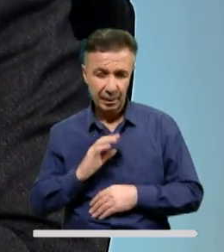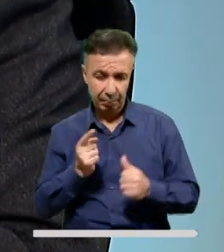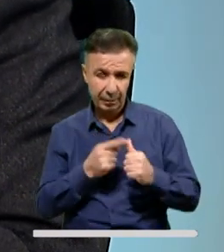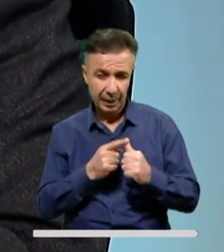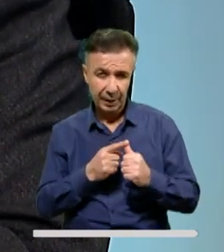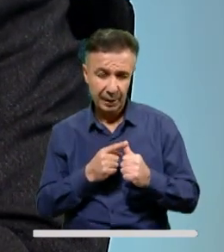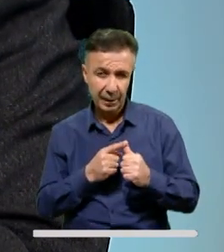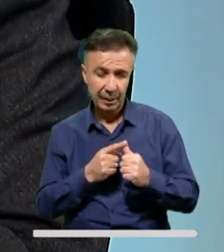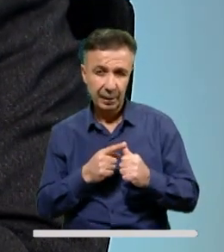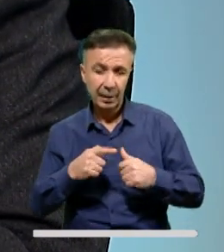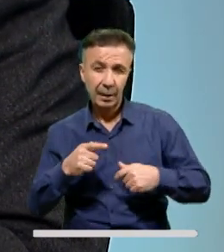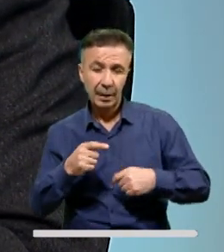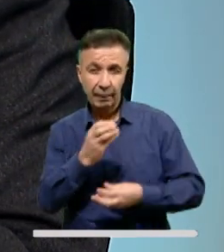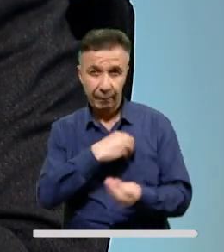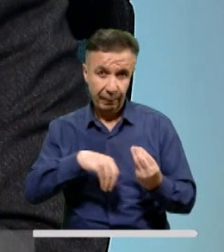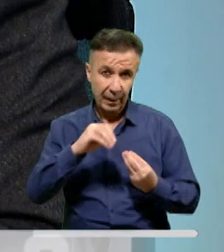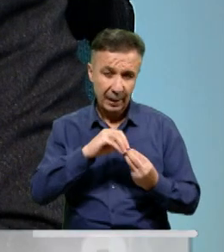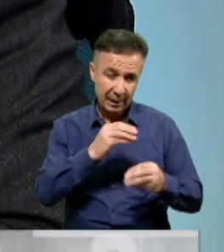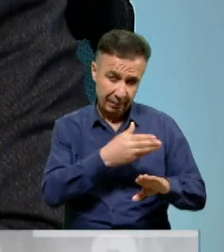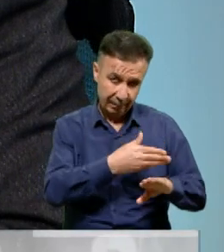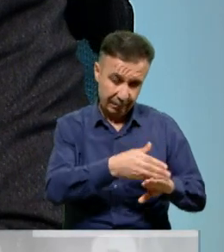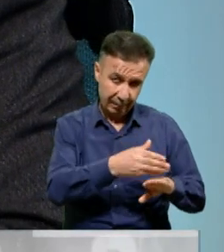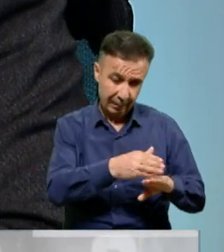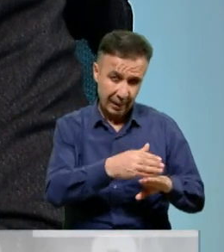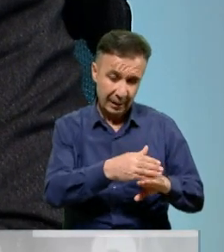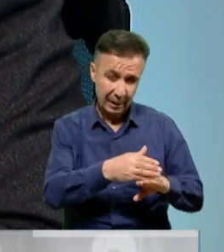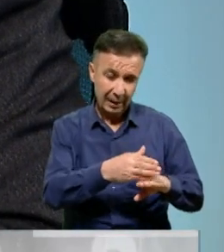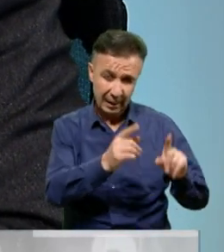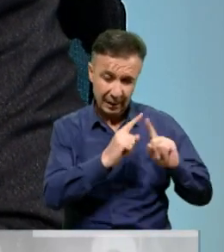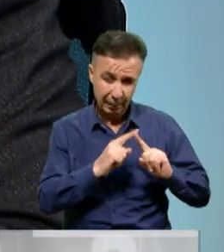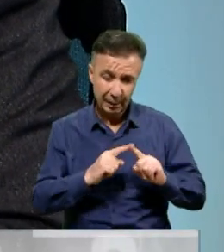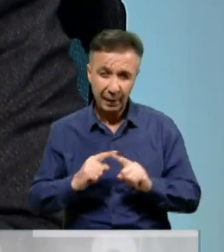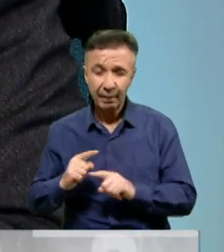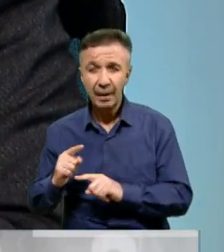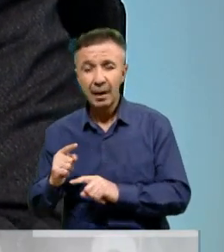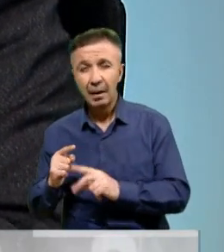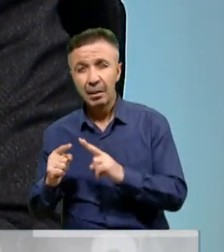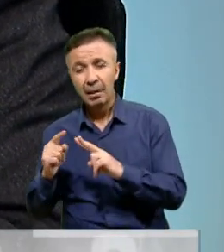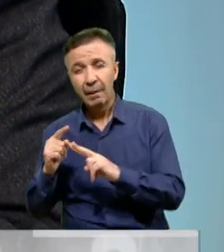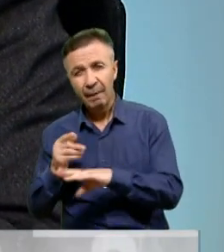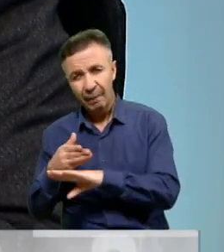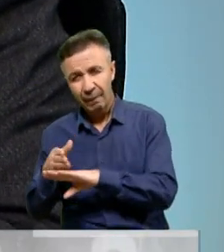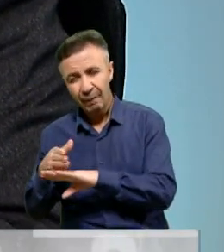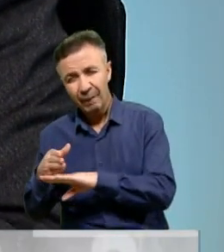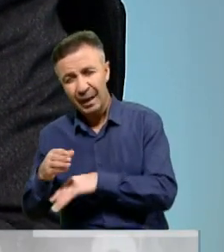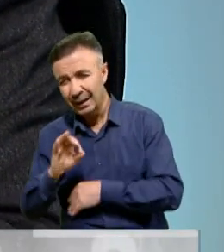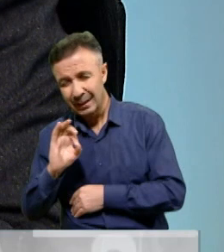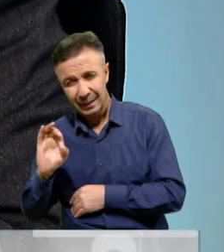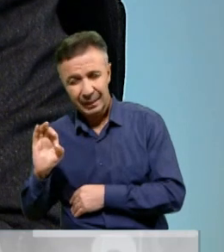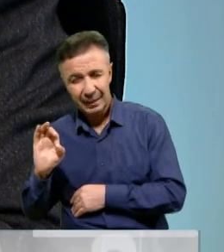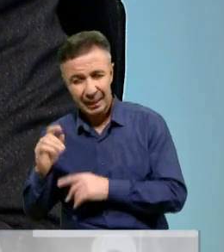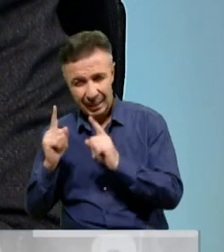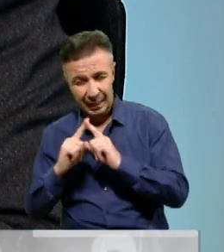Birincisi faizli vadeli mevduat hesabı, bir de vadesiz hesap. Vadeli faizli